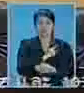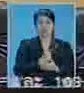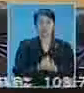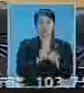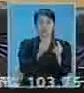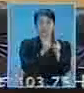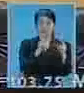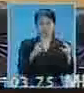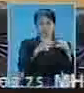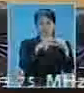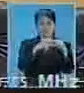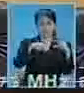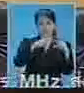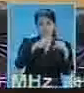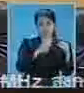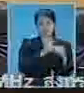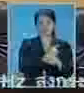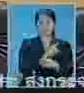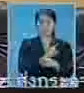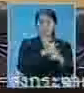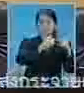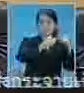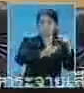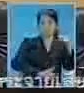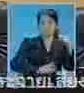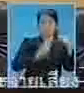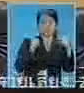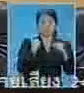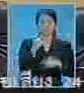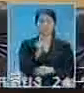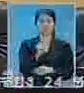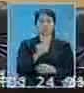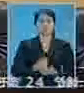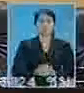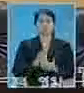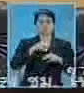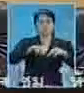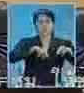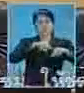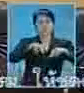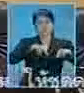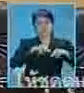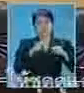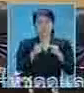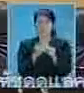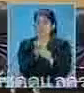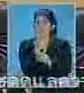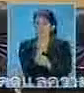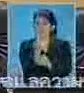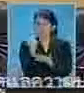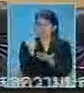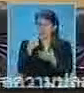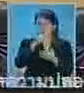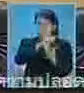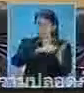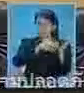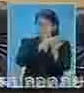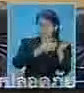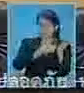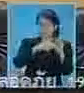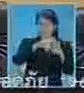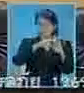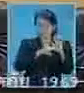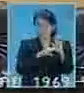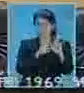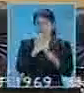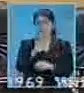รมการมีหน้าที่คณะกรรมการของทางกองสลากมีหน้าที่ในการควบคุมดูแลกิจการและวางนโยบายของสำนักงานส